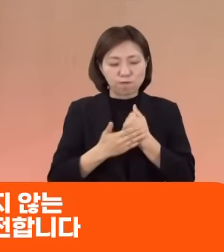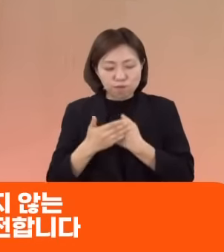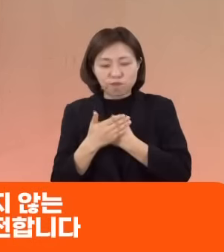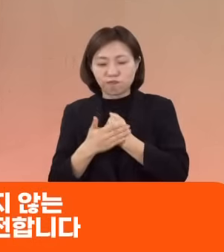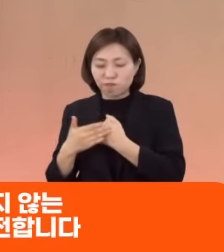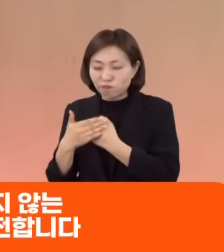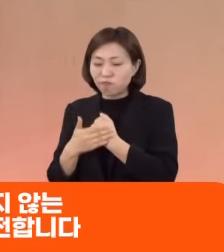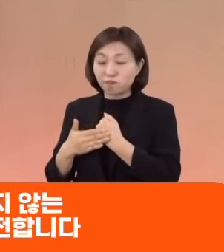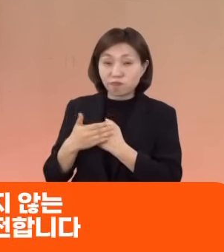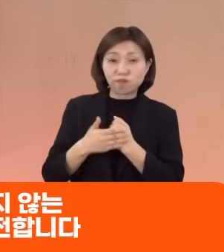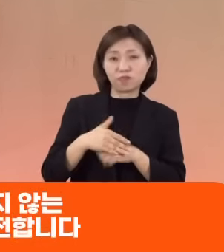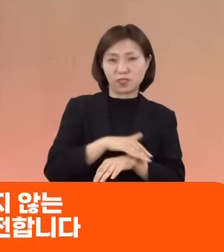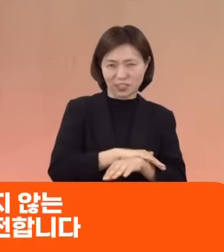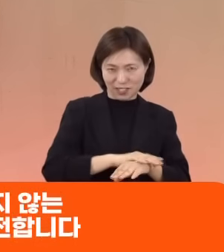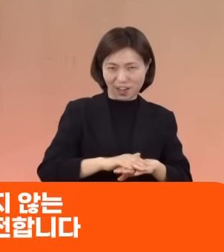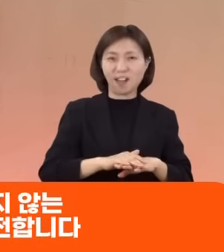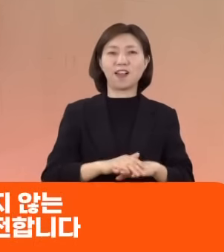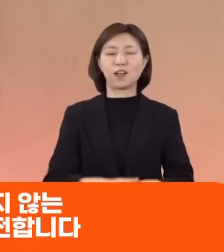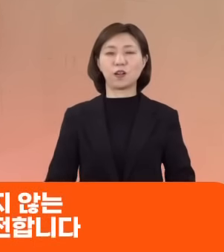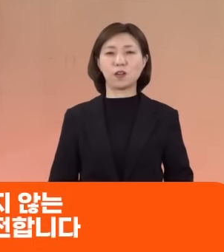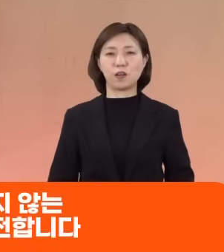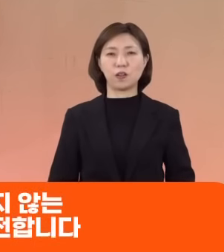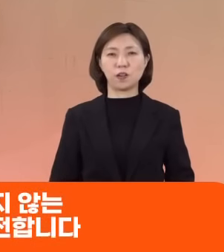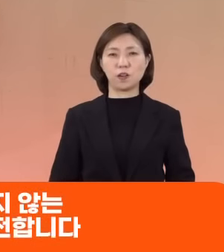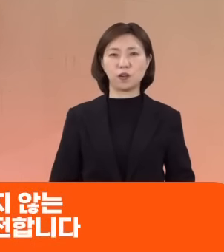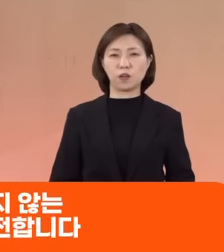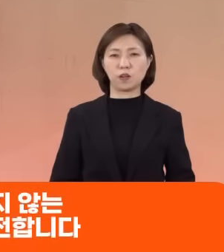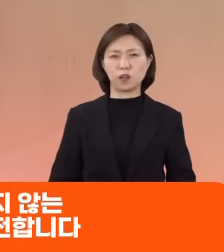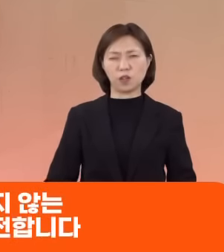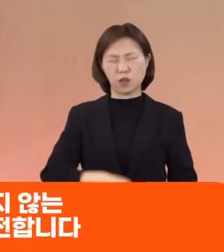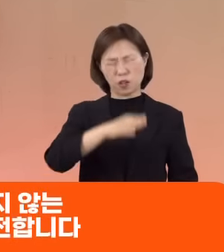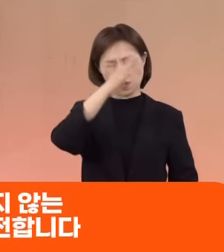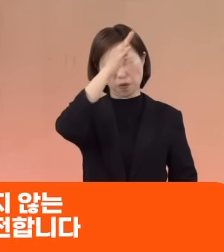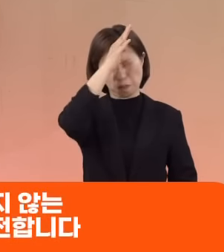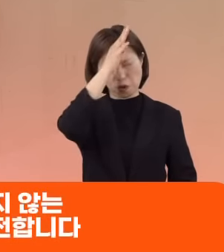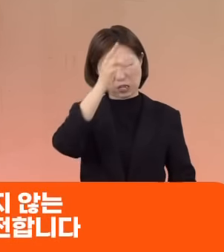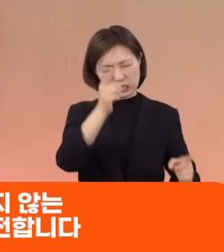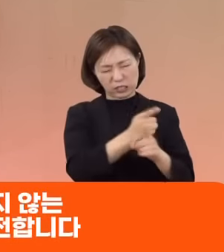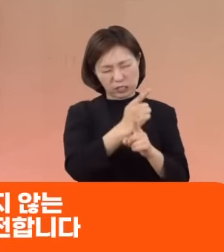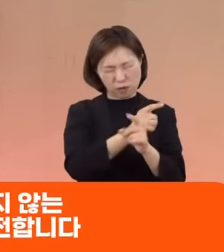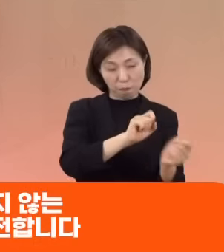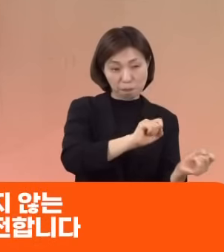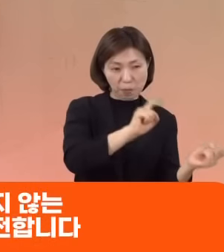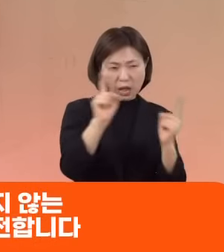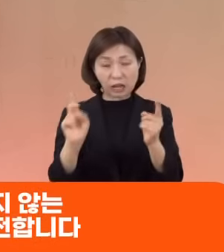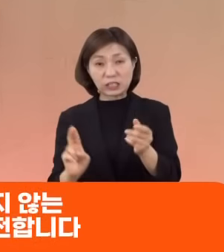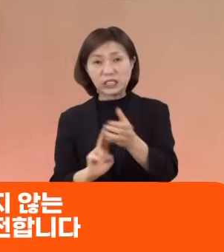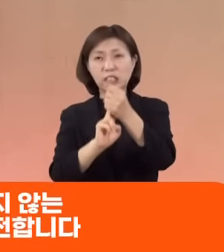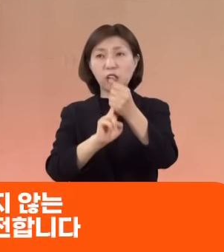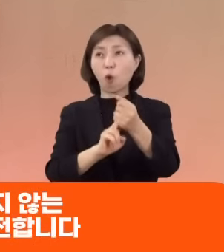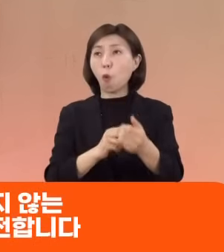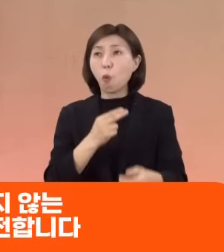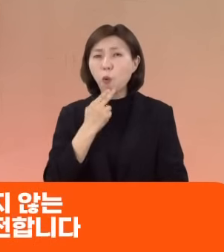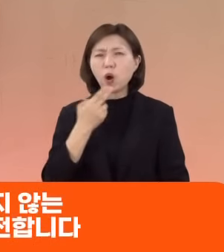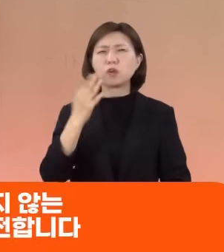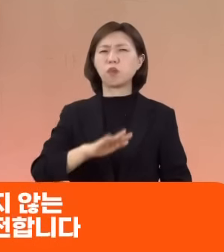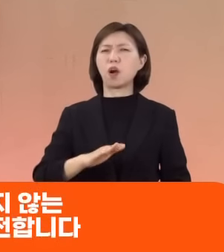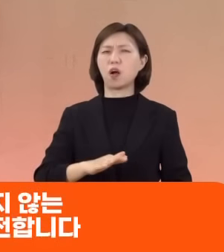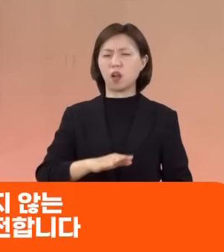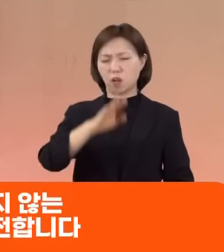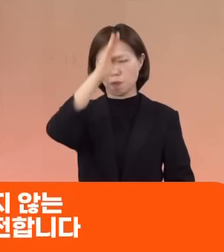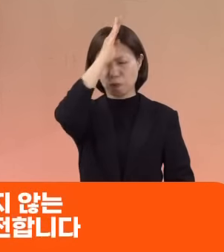보호하면 비록 치료하는 기적이 없을지라도 치료함이